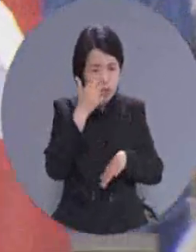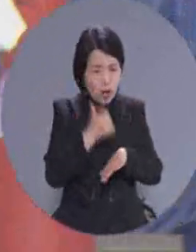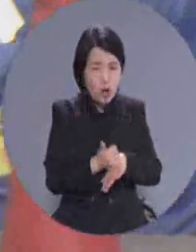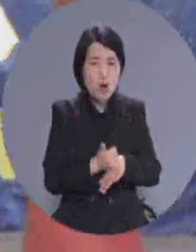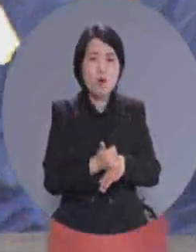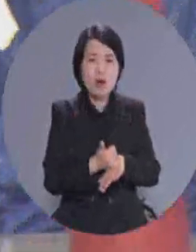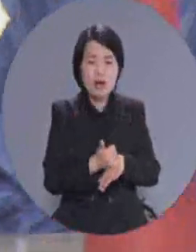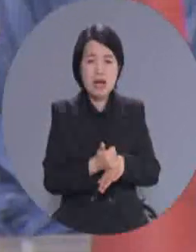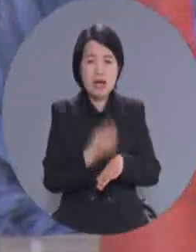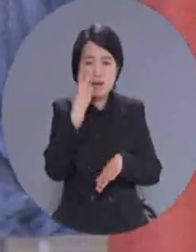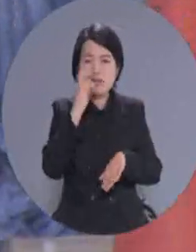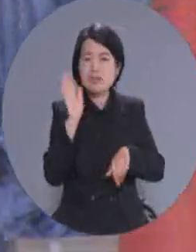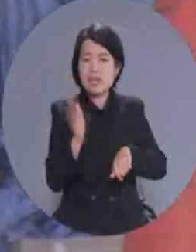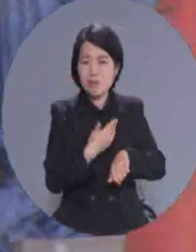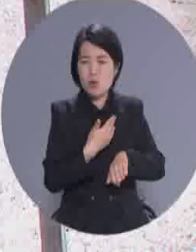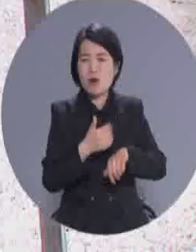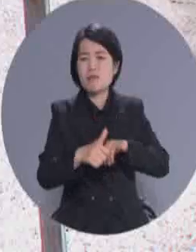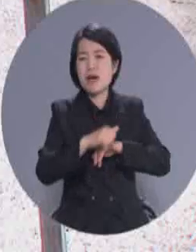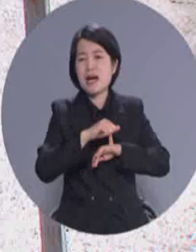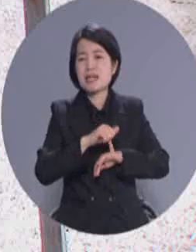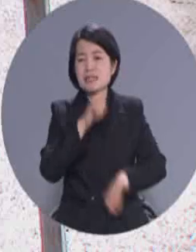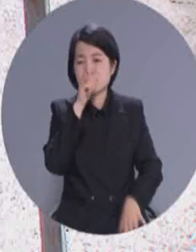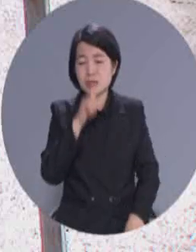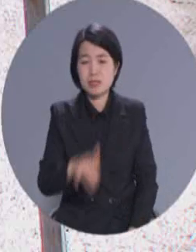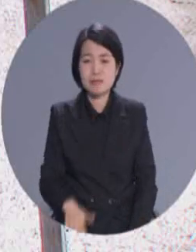감독이 부실했다는 지적도 제기됐습니다.